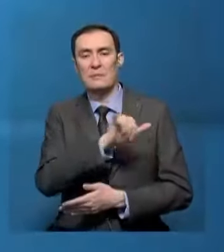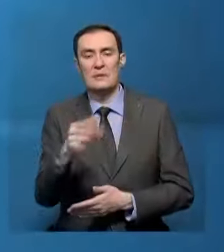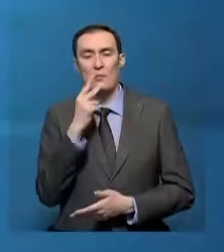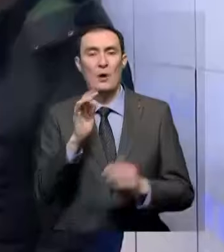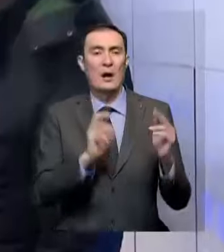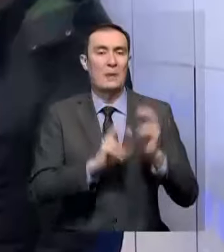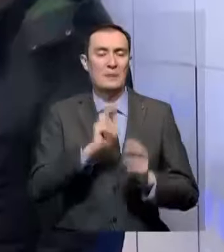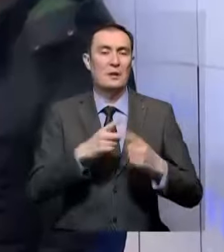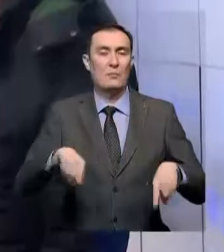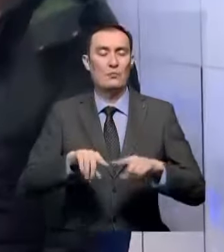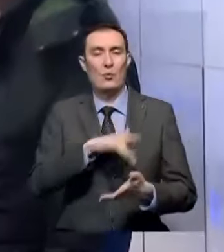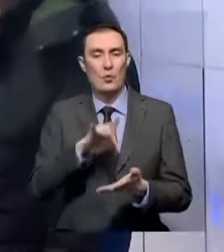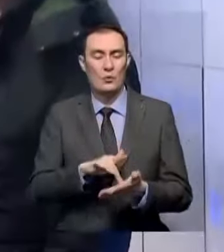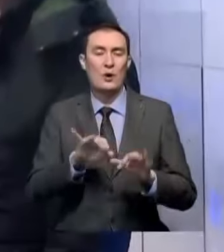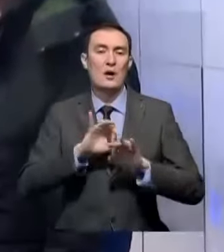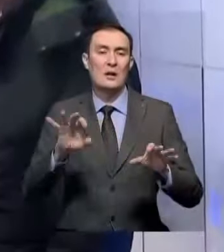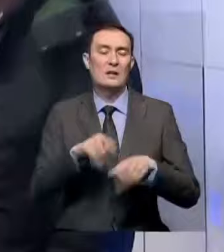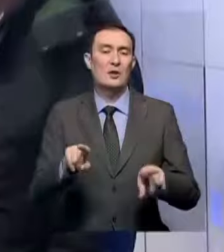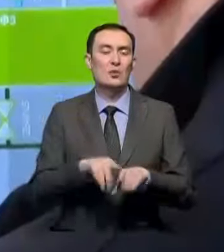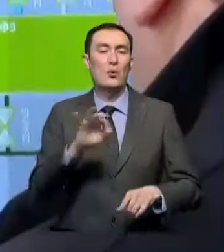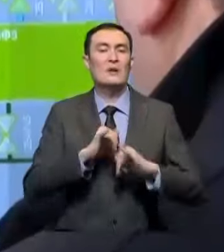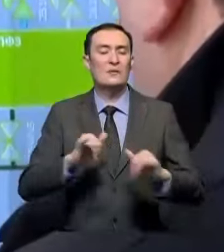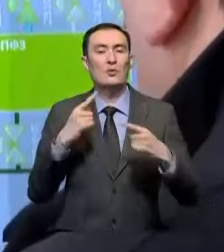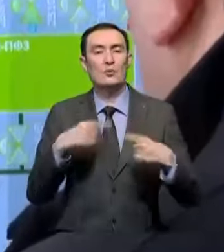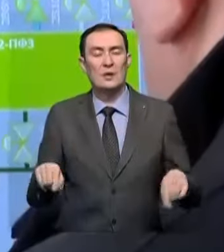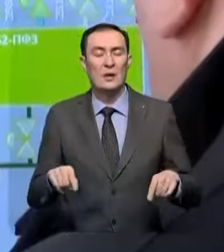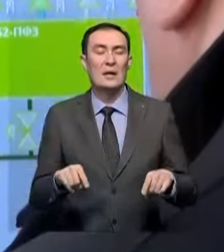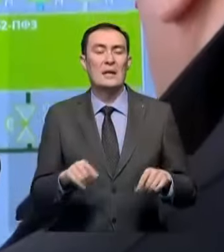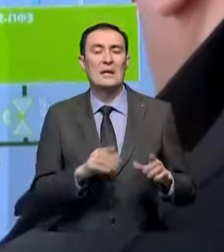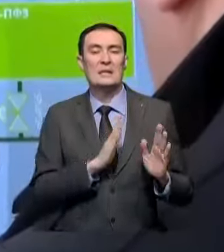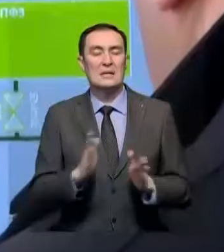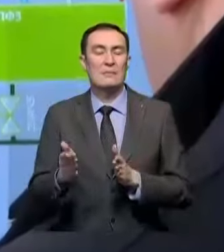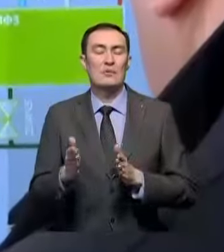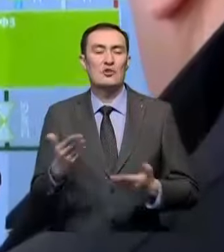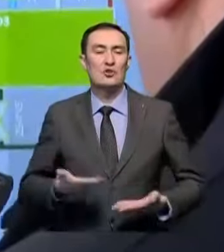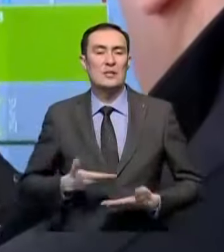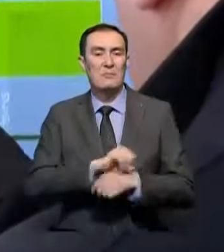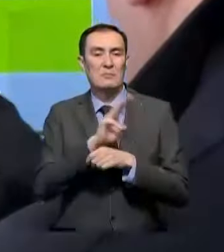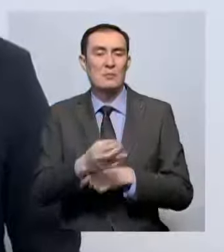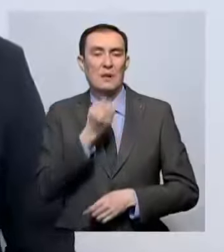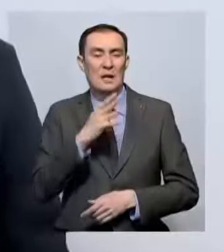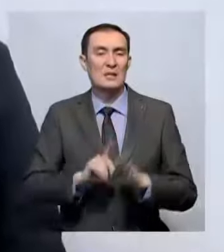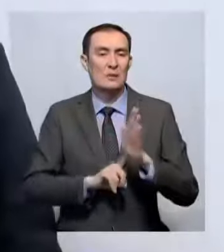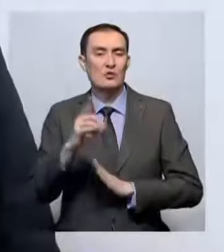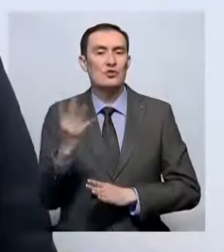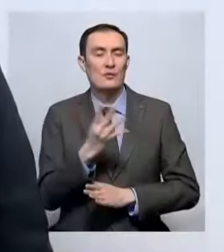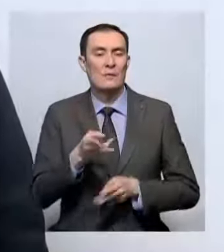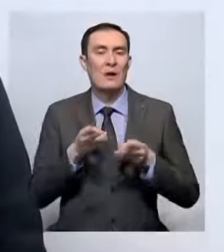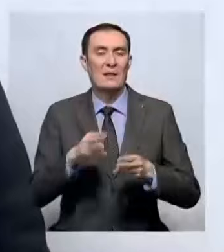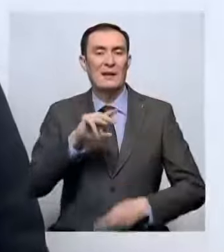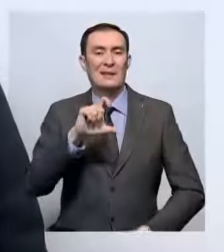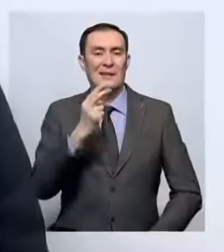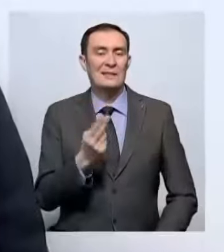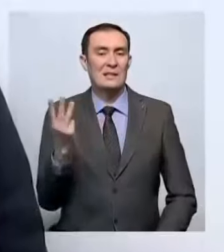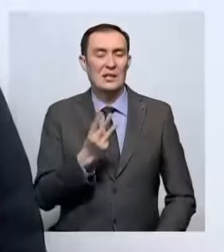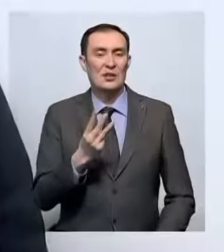инфраструктурным объектам города. Рассказали Олжасу Бектенову и о развитии других систем жизнеобеспечения. Например, благодаря запуску 4-го котла